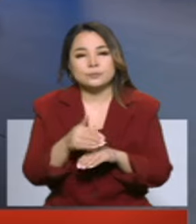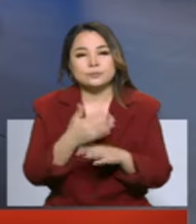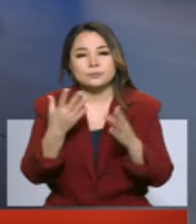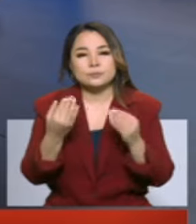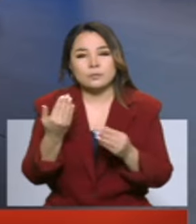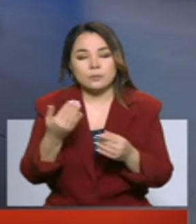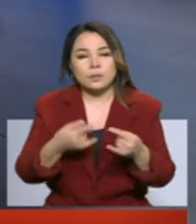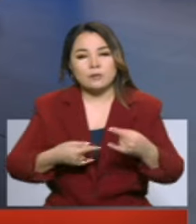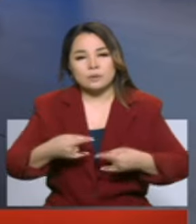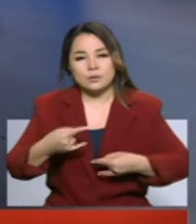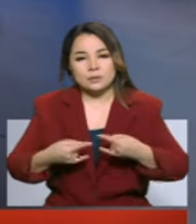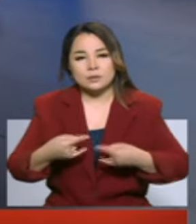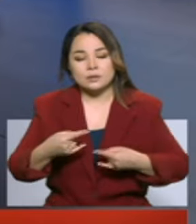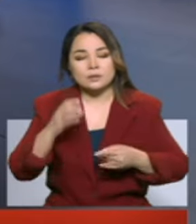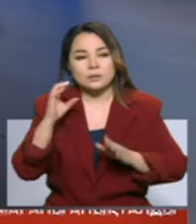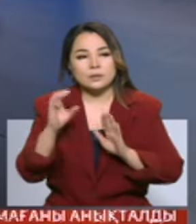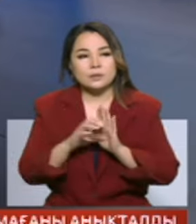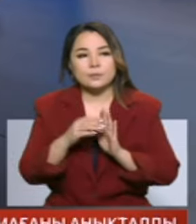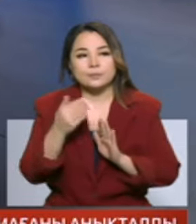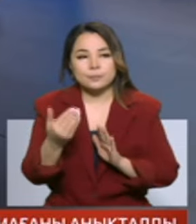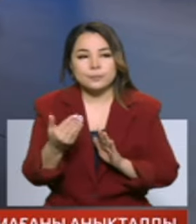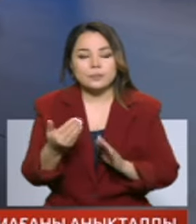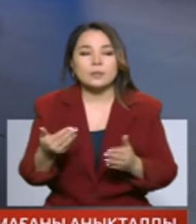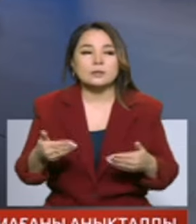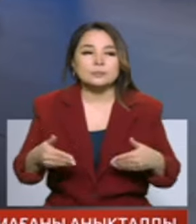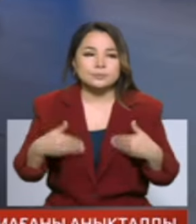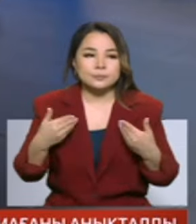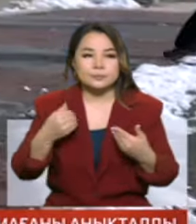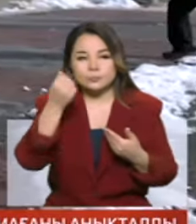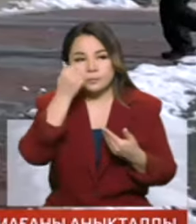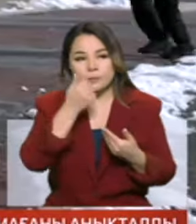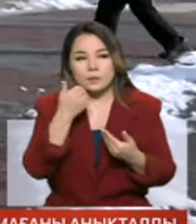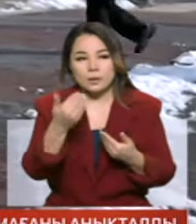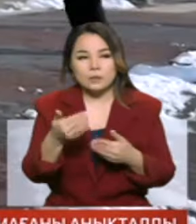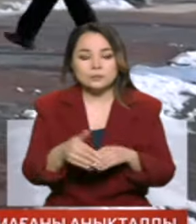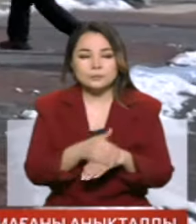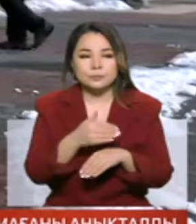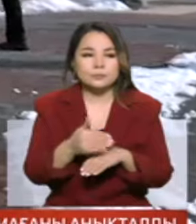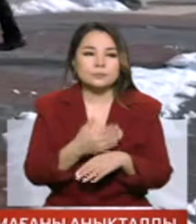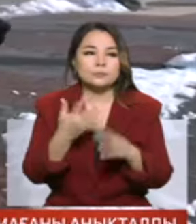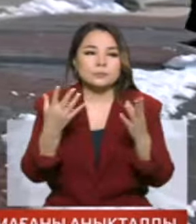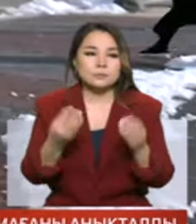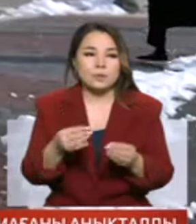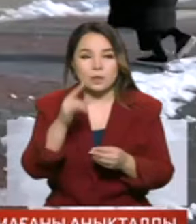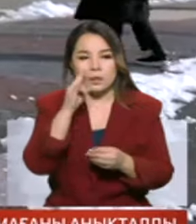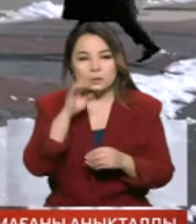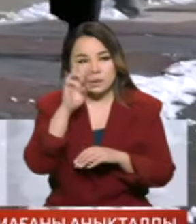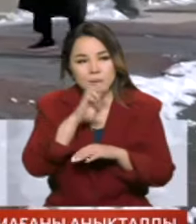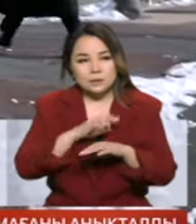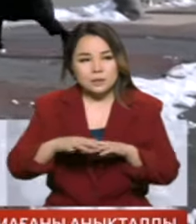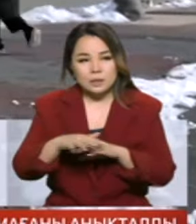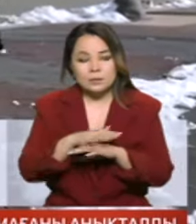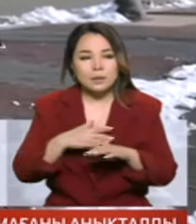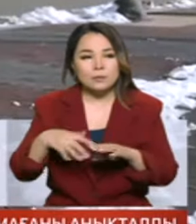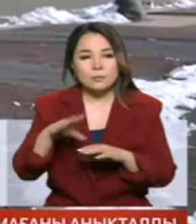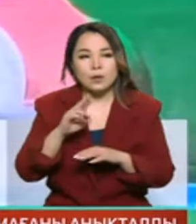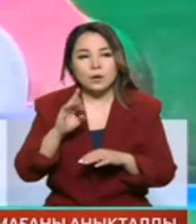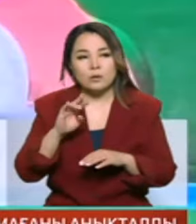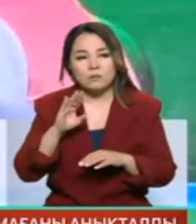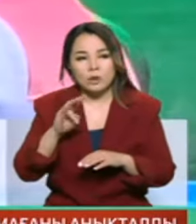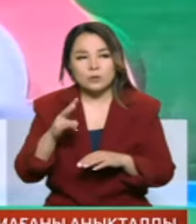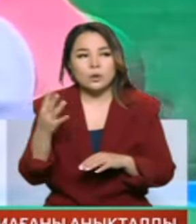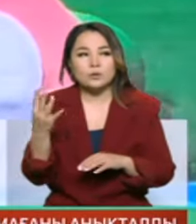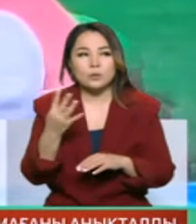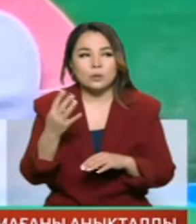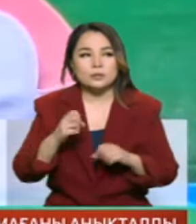эфир дейсіз. Сізді тыңдап тұрмыз. Армангүл, рахмет. Қайырлы күн, қымбатты қазақ елі. Өздеріңіз білесіндей, Канвондағы